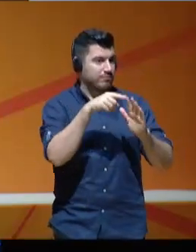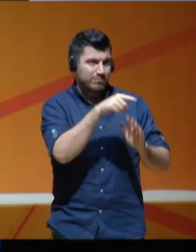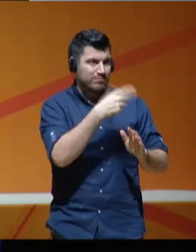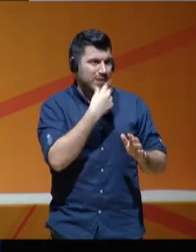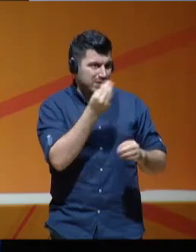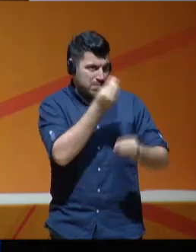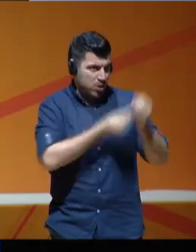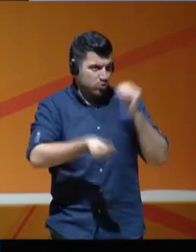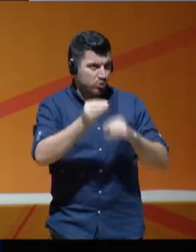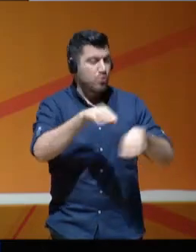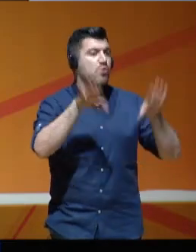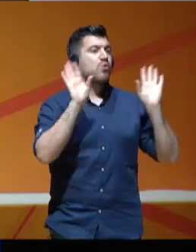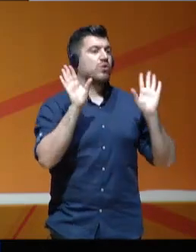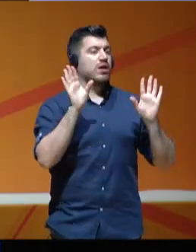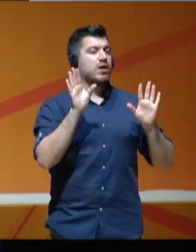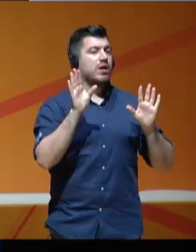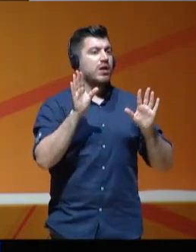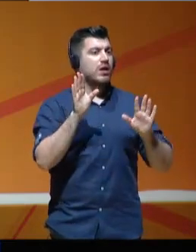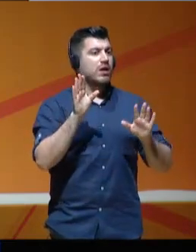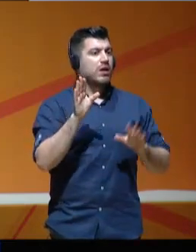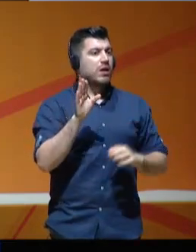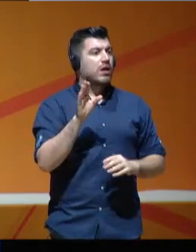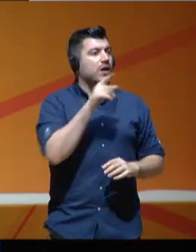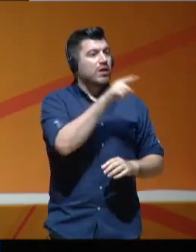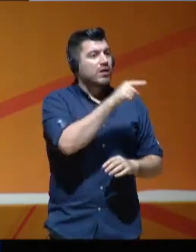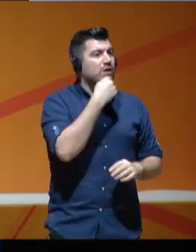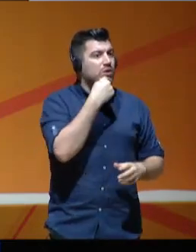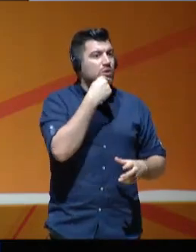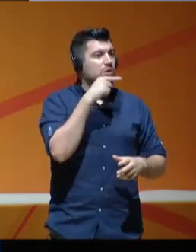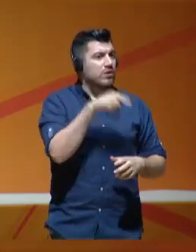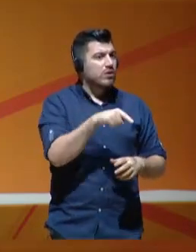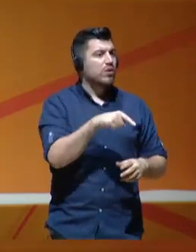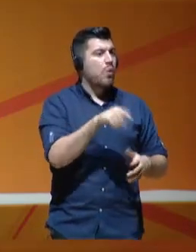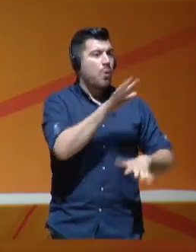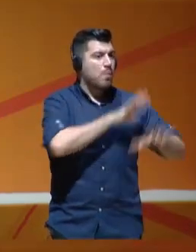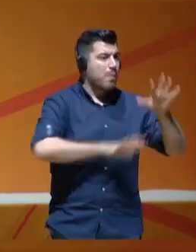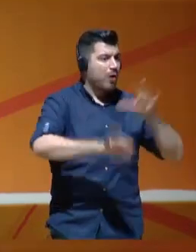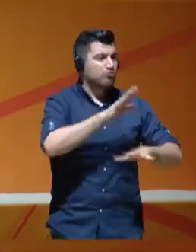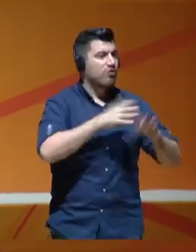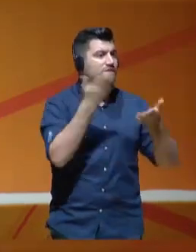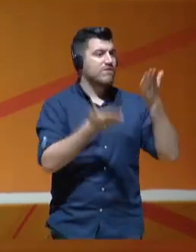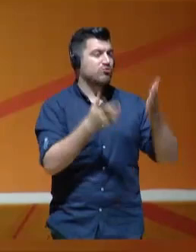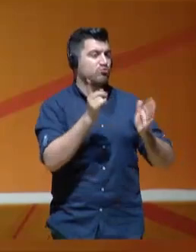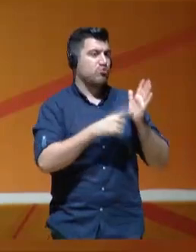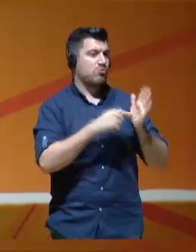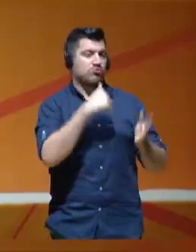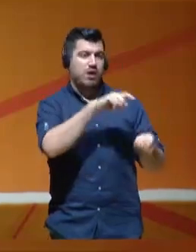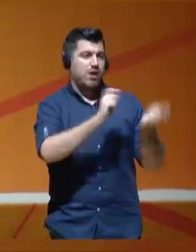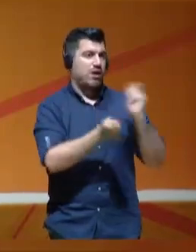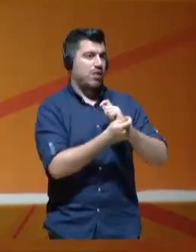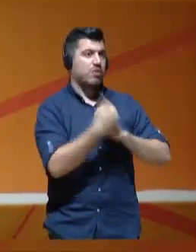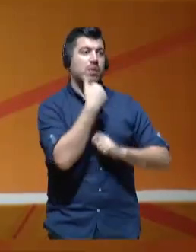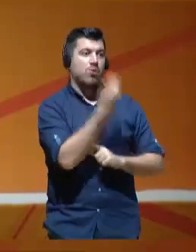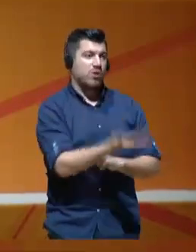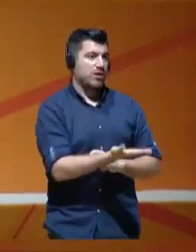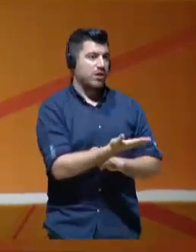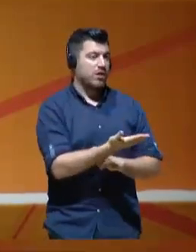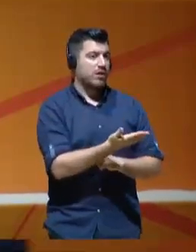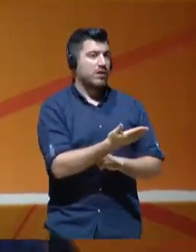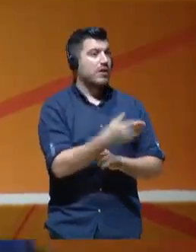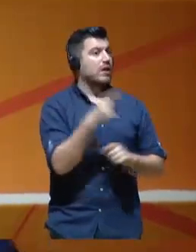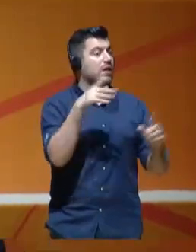και ο ταχυδακτυλουργός δεν μπορεί να ανατρέψει τους φυσικούς νόμους. Ύστερα, οι πετυχημένες με τις